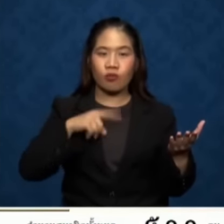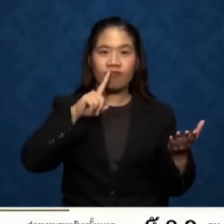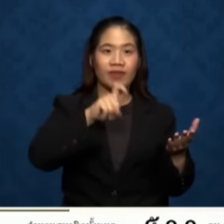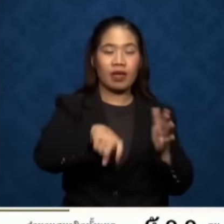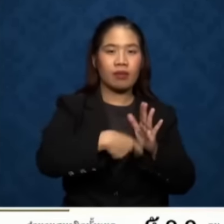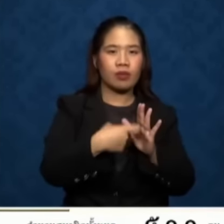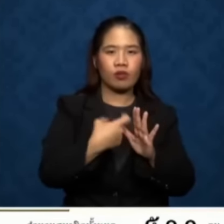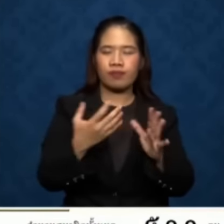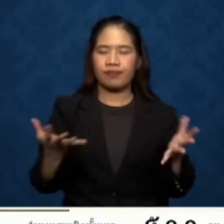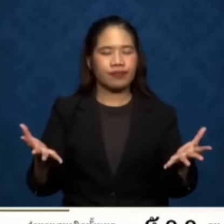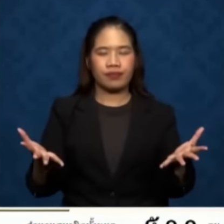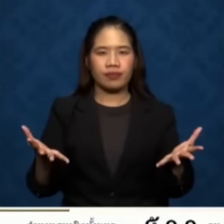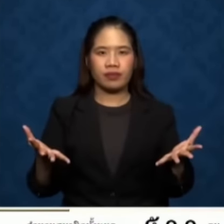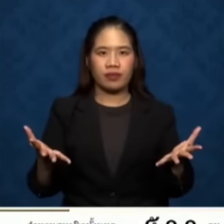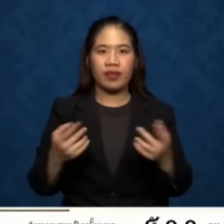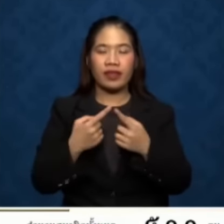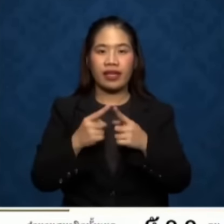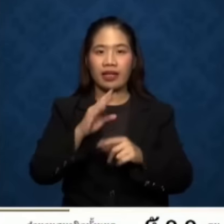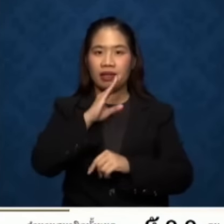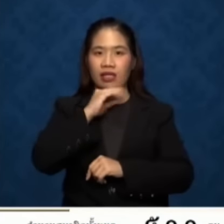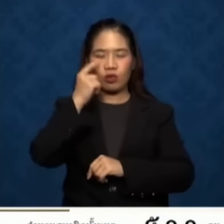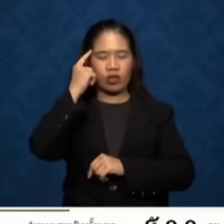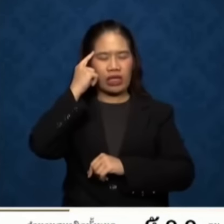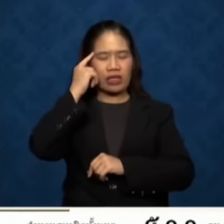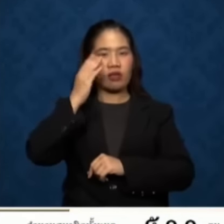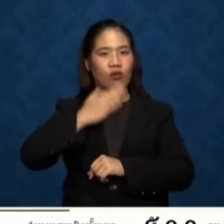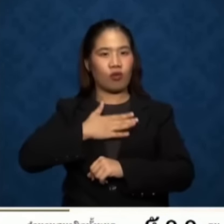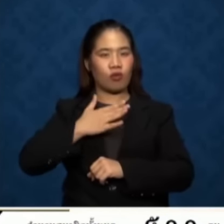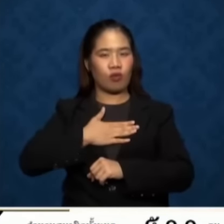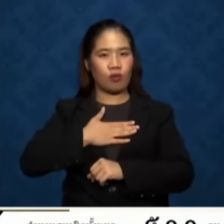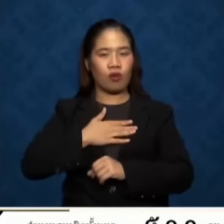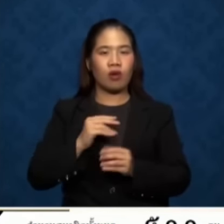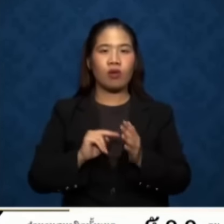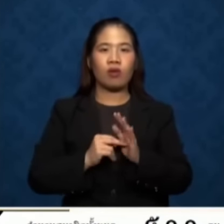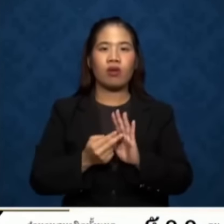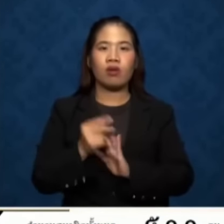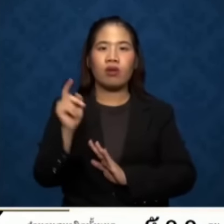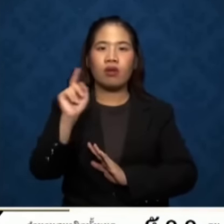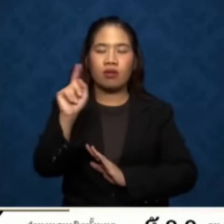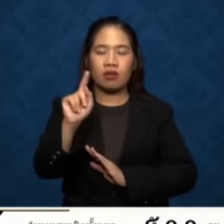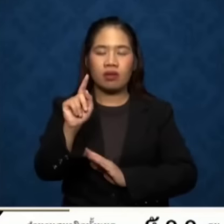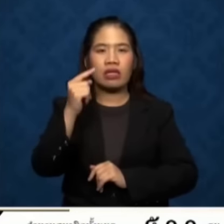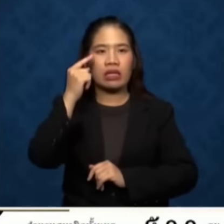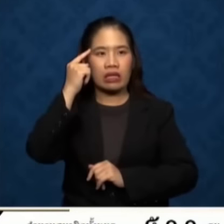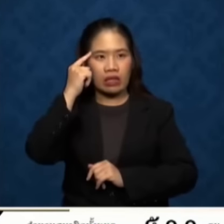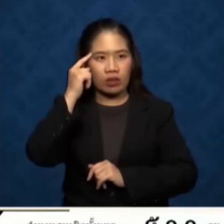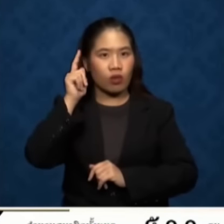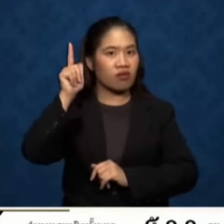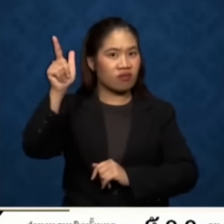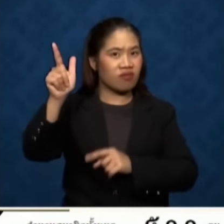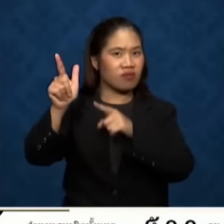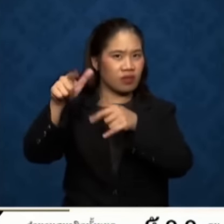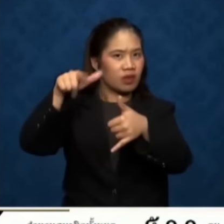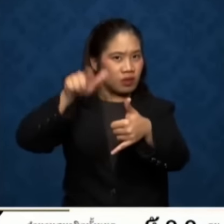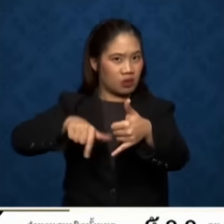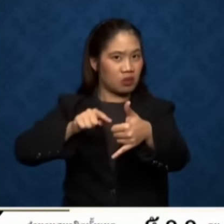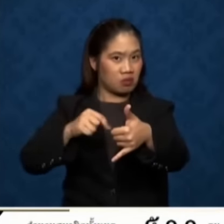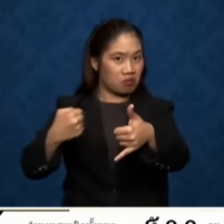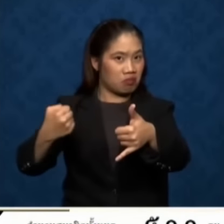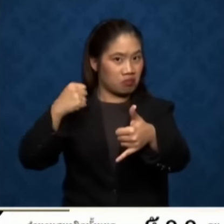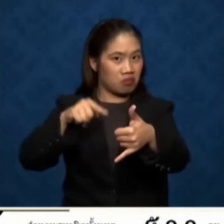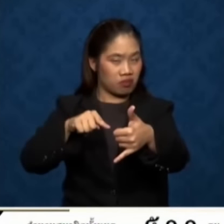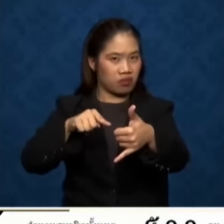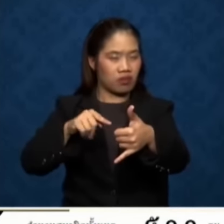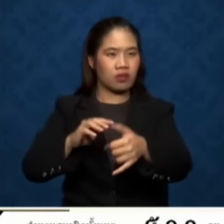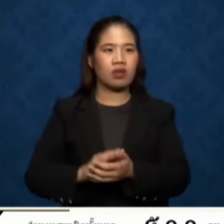ท่านแต่ถ้าในมุมมองของผมผมถือว่า ท่านมีสปิริตสูงมาก